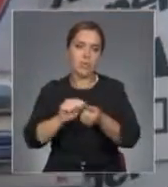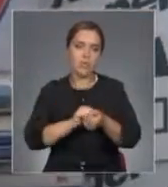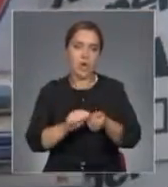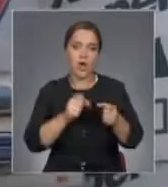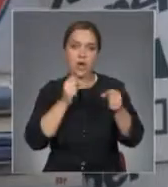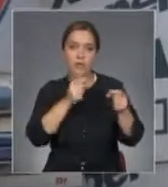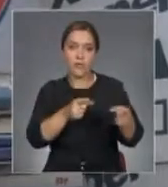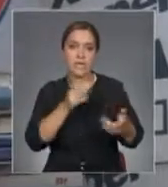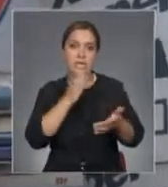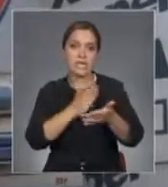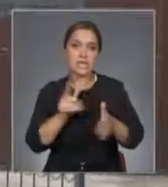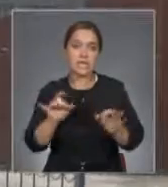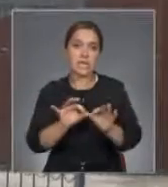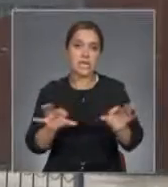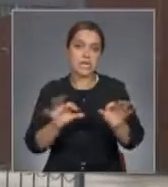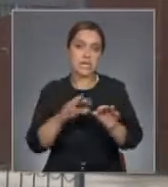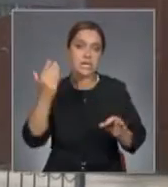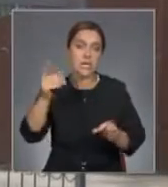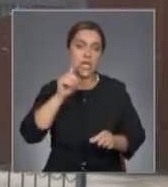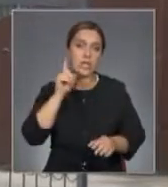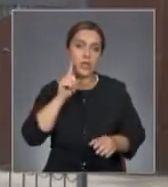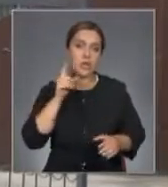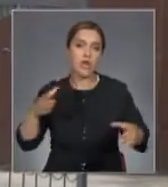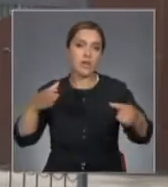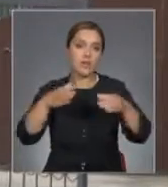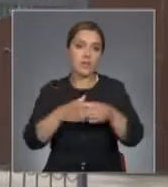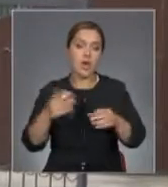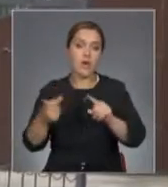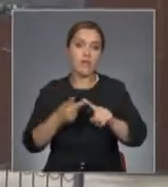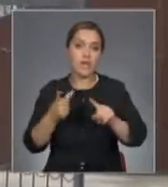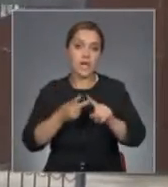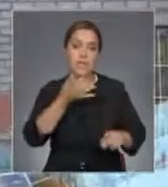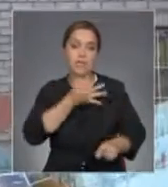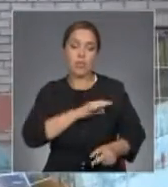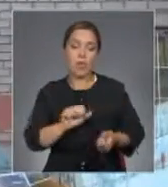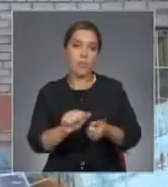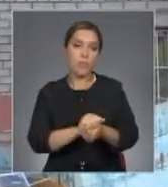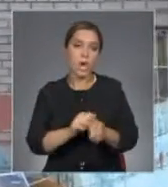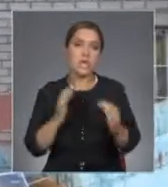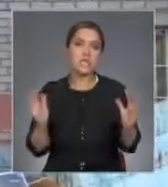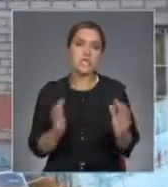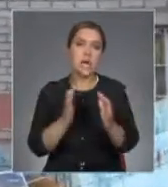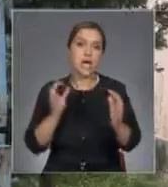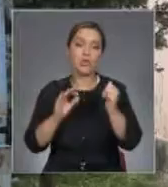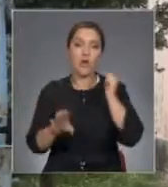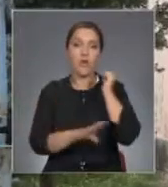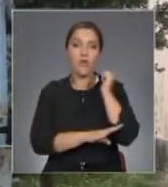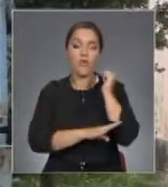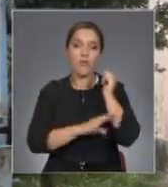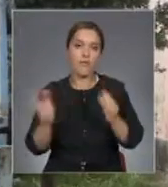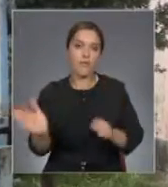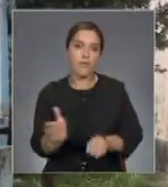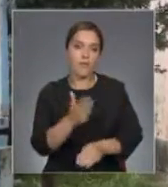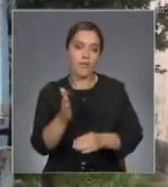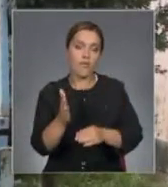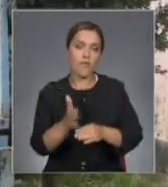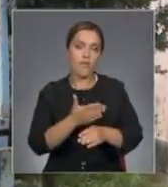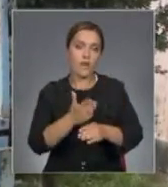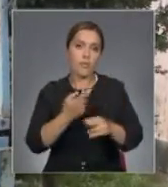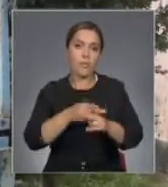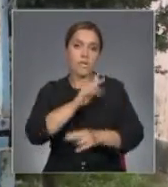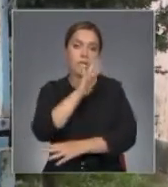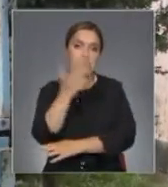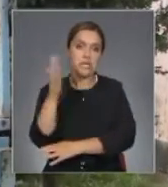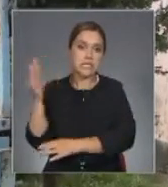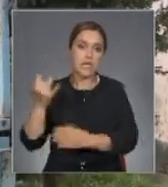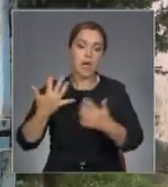макулатуры. Как говорят активисты зеленого движения, вторичное использование бумаги сохраняет от вырубки огромные лесные массивы. И